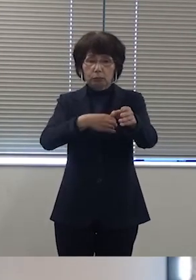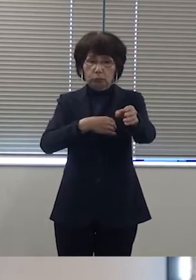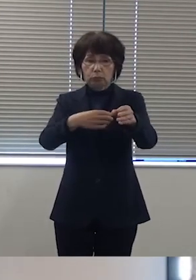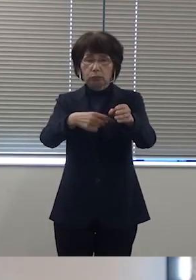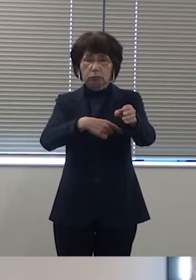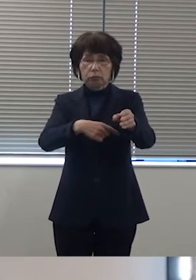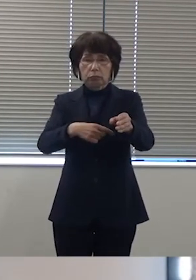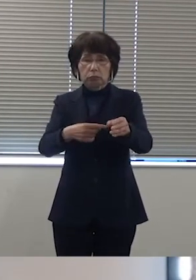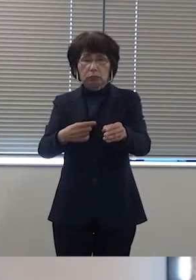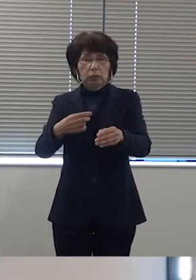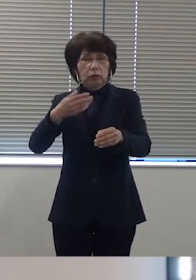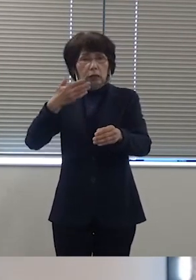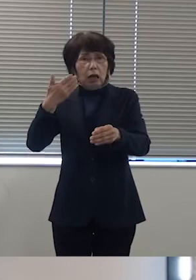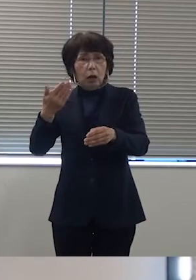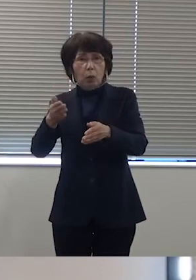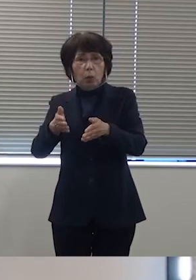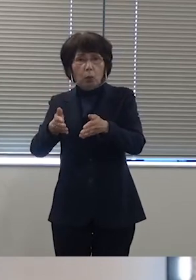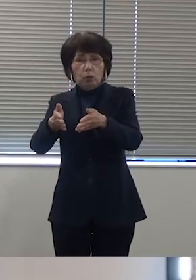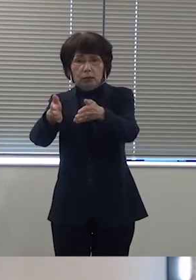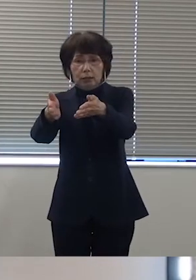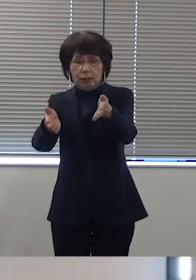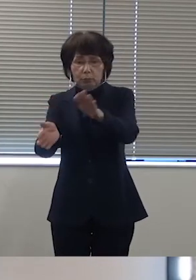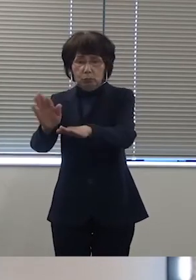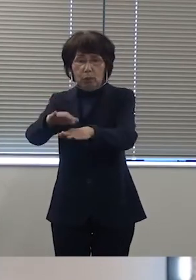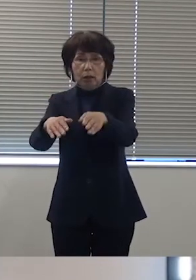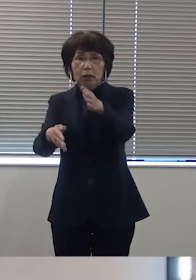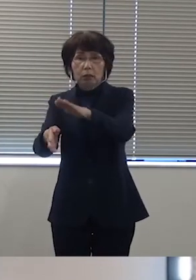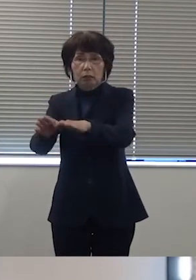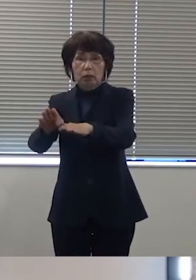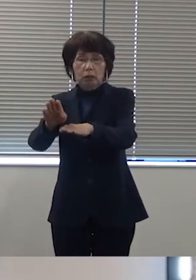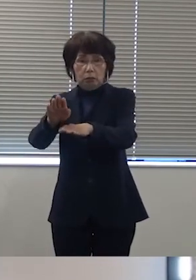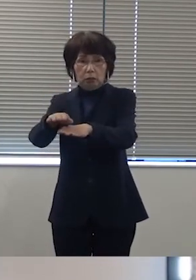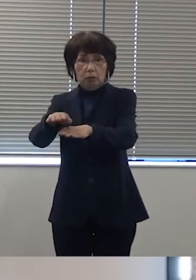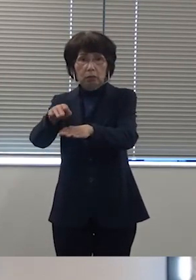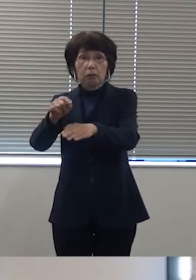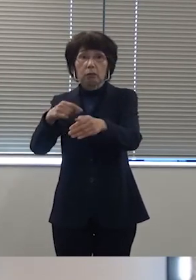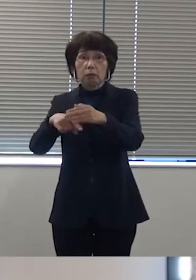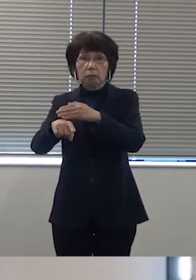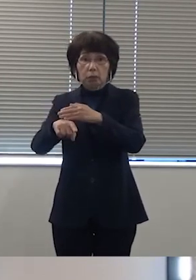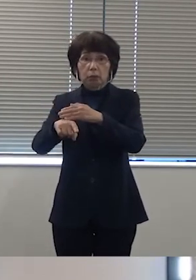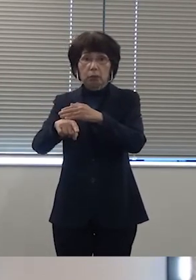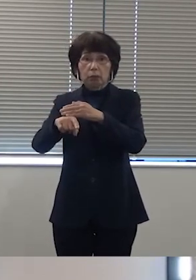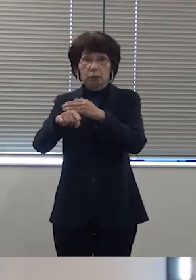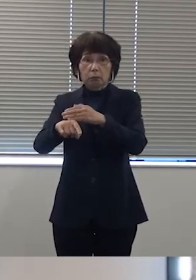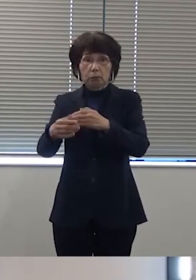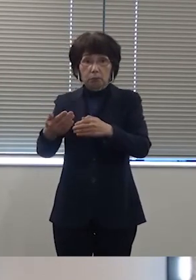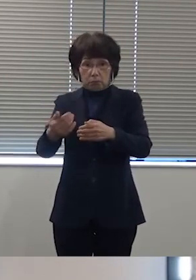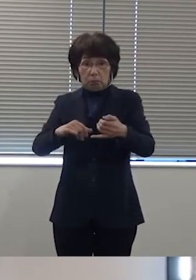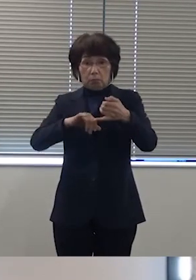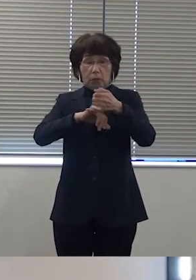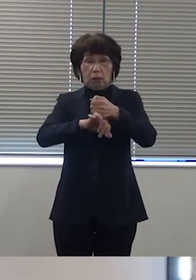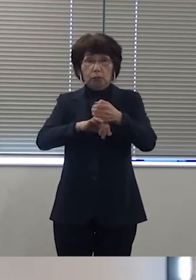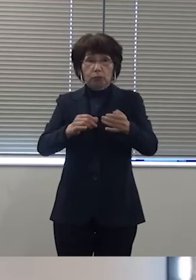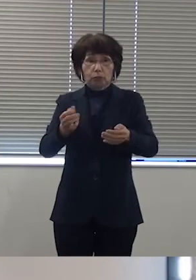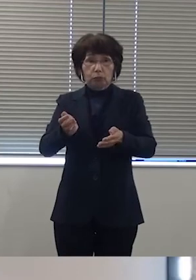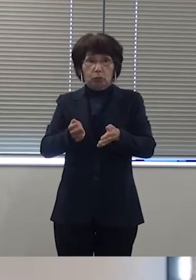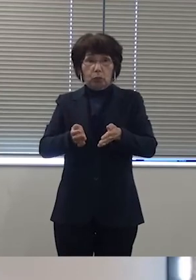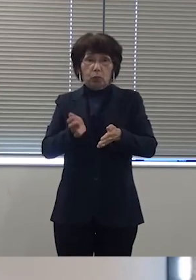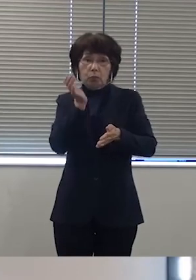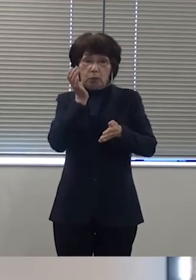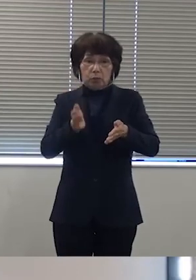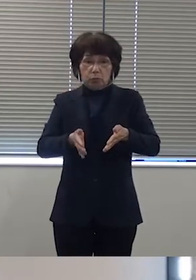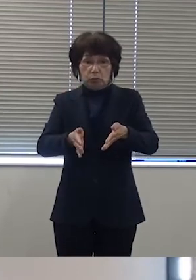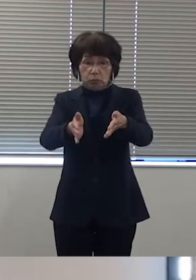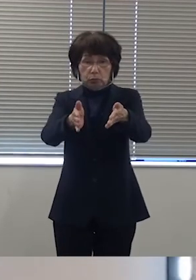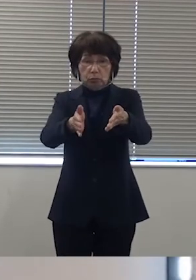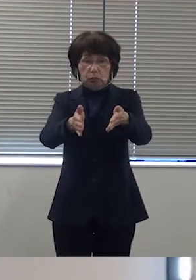ので、あくまでも決まった汚染が埋められたということではございませんので、ただ、汚染が確定したにしましても、まあ、その